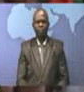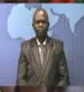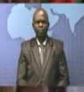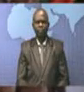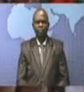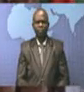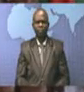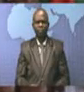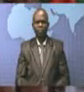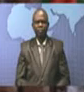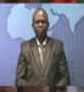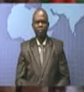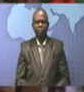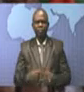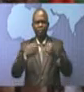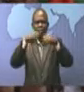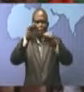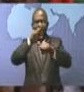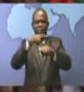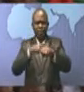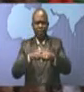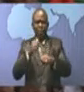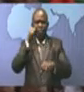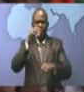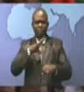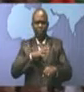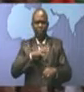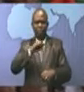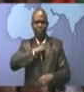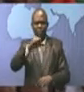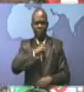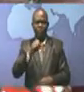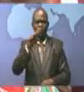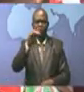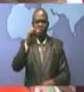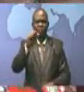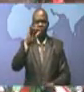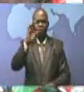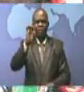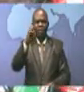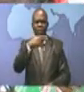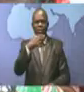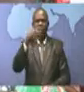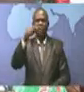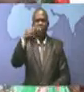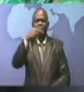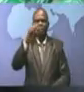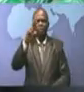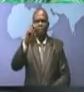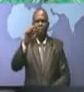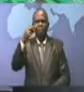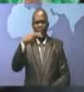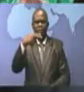Présidente de la Ligue des femmes, aussi partie CNDD-FDD, Mme Marie-Gorette Yamouremie a remercié les Bakenyirarugamba de